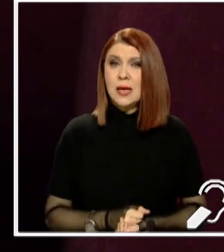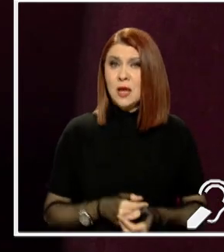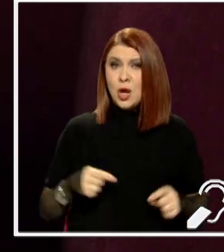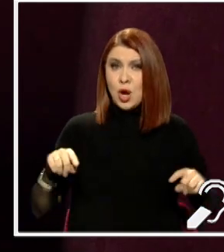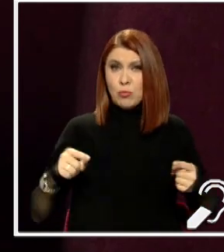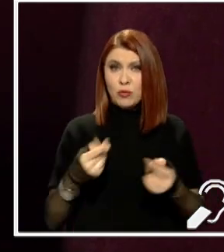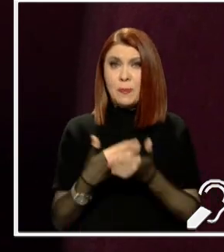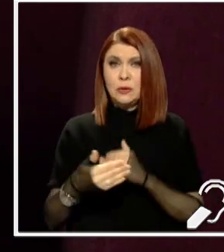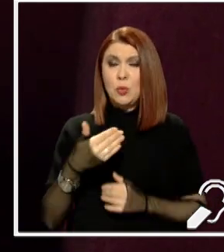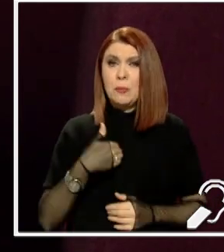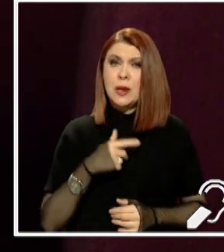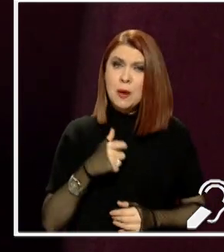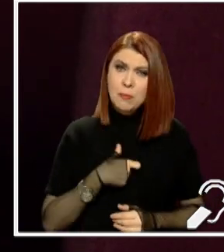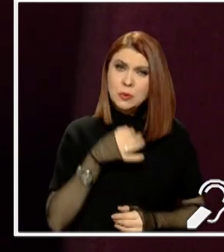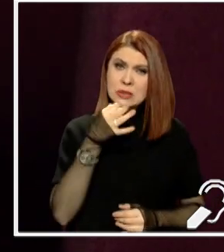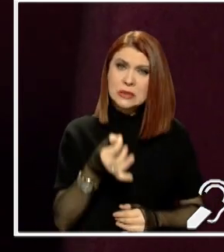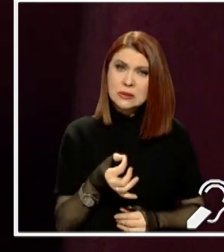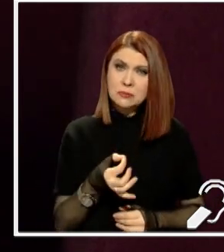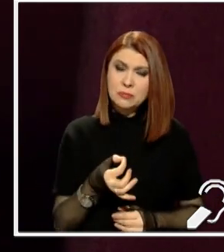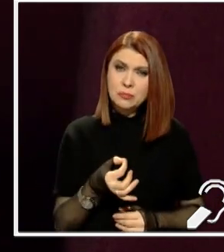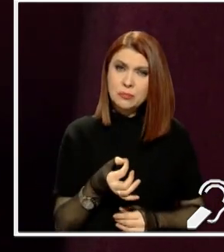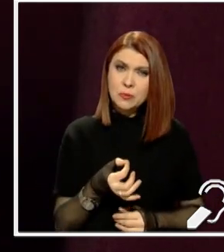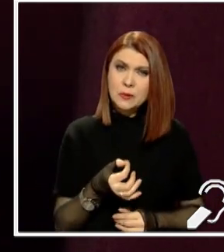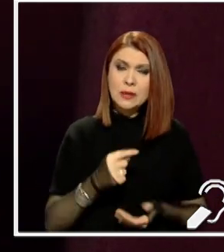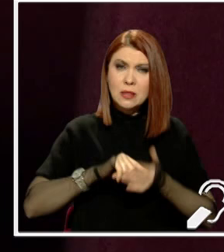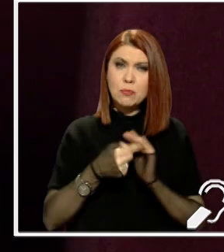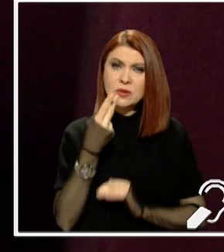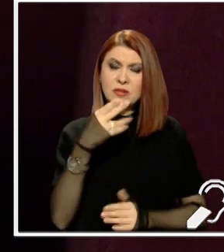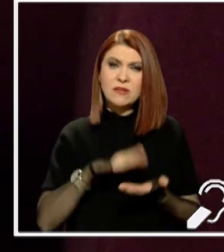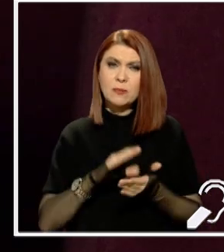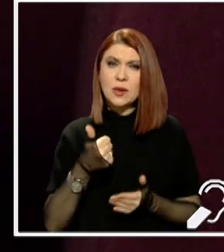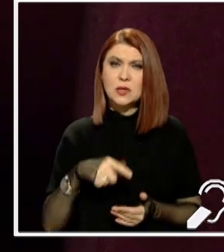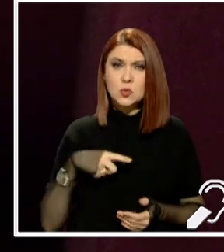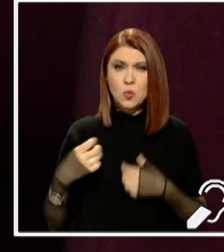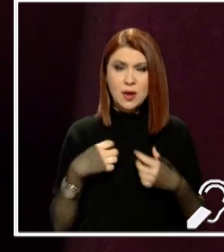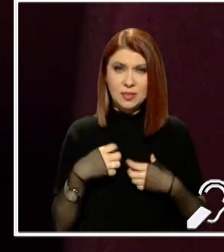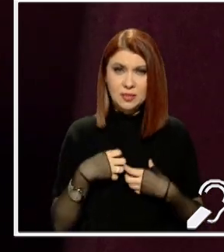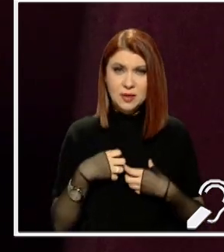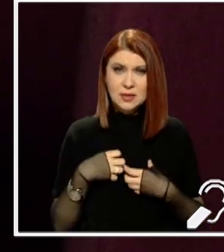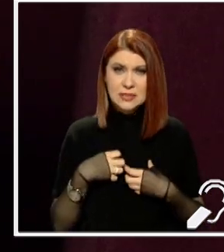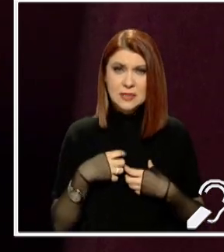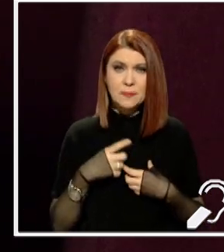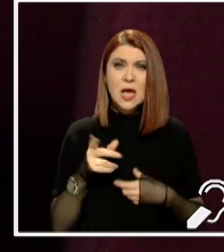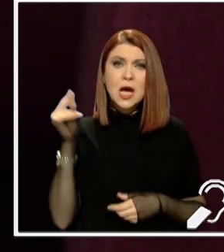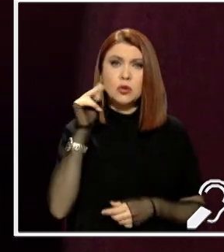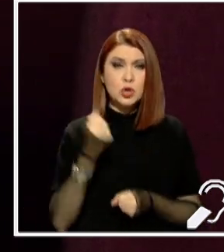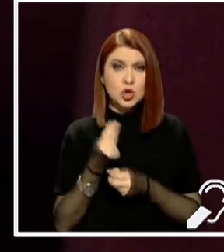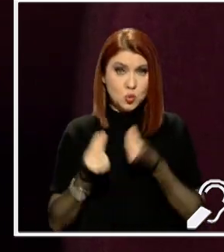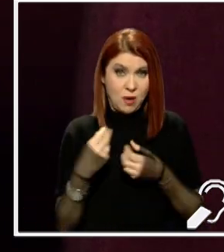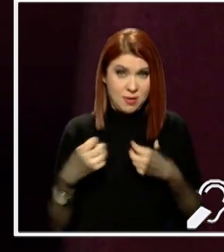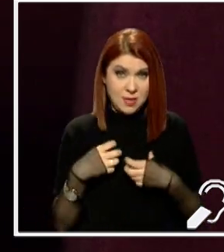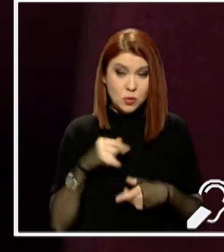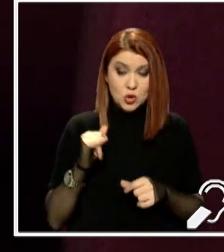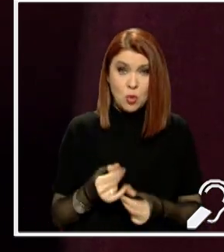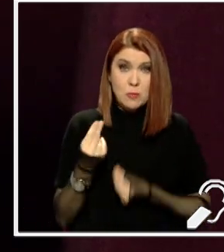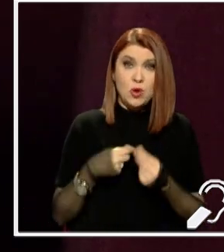Provocările pentru mine, aș putea spune, au fost din punct de vedere al faptului că sunt o actriță care de obicei joacă teatru și am